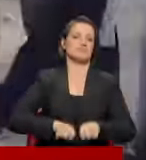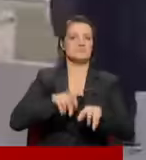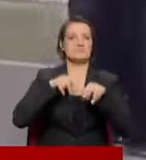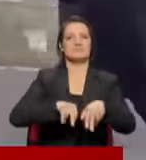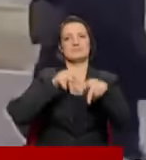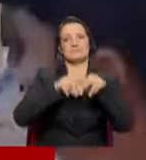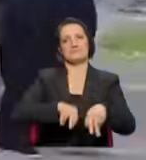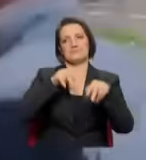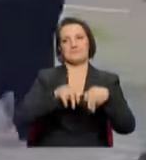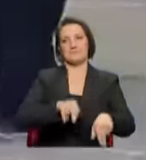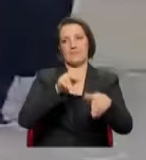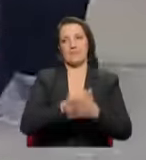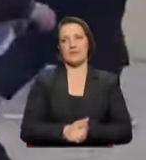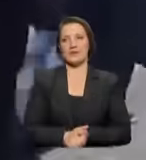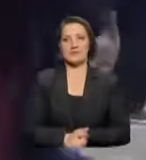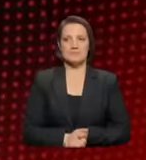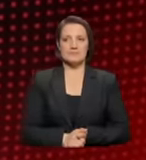düzenledi.